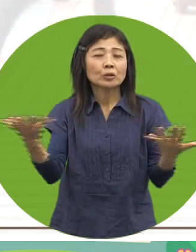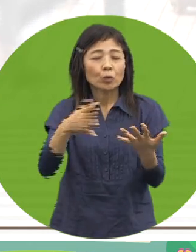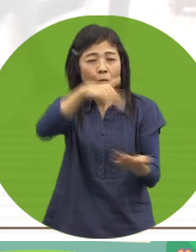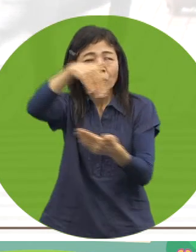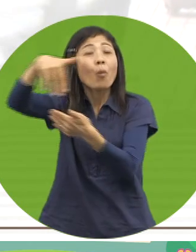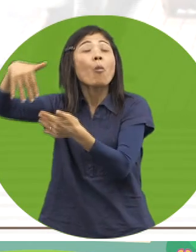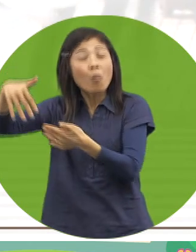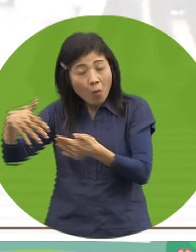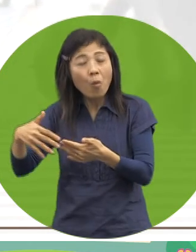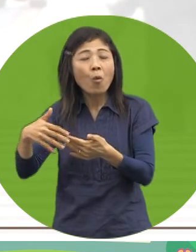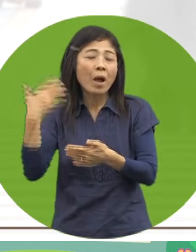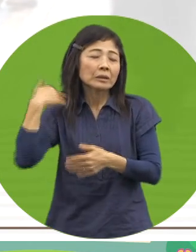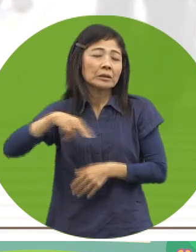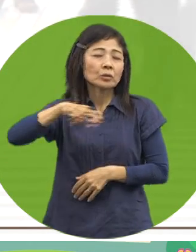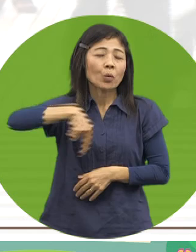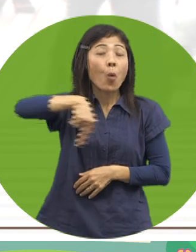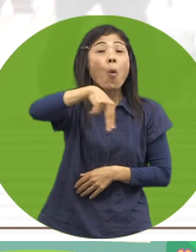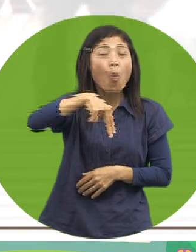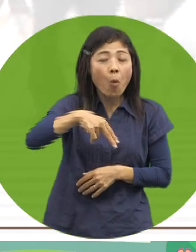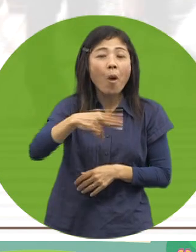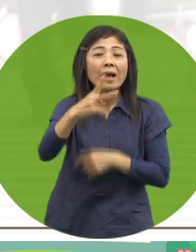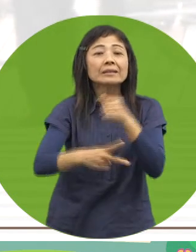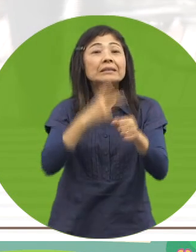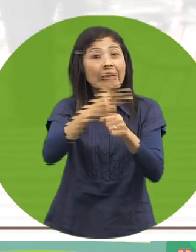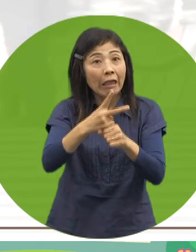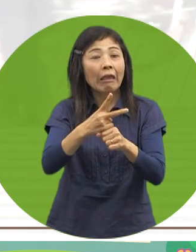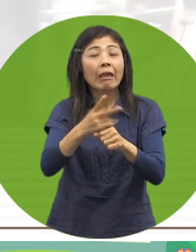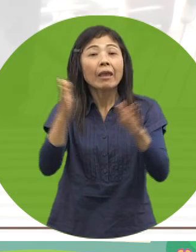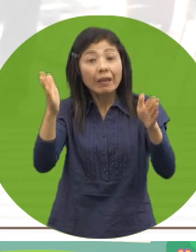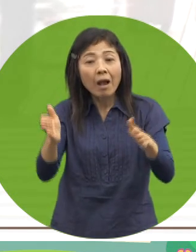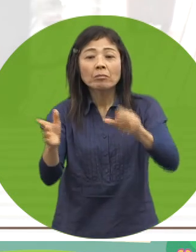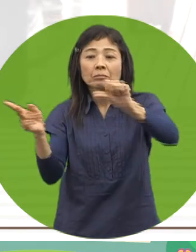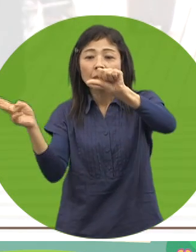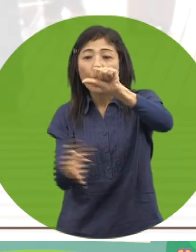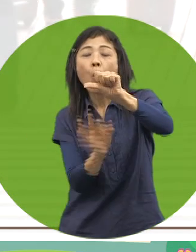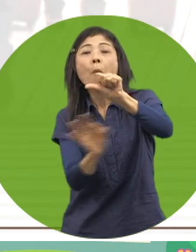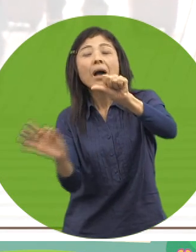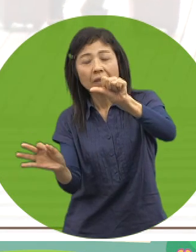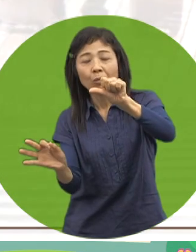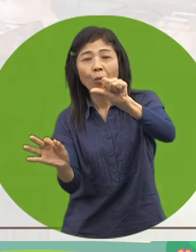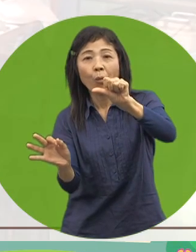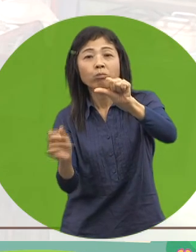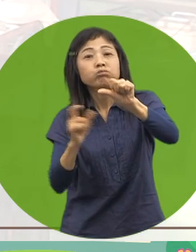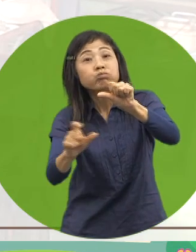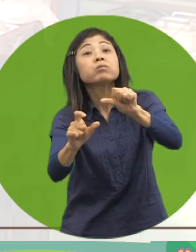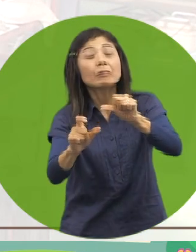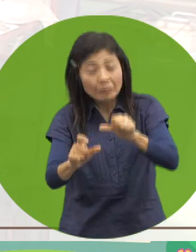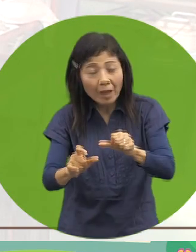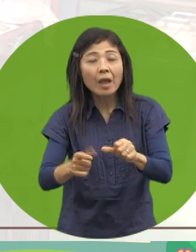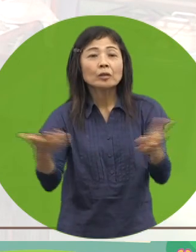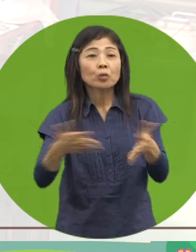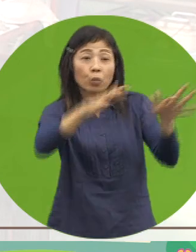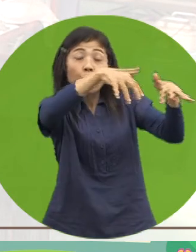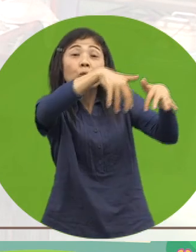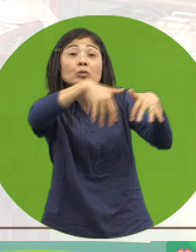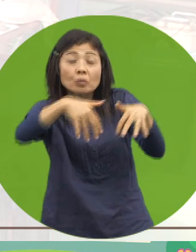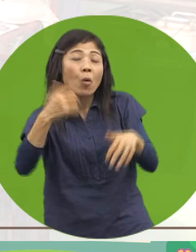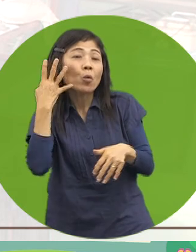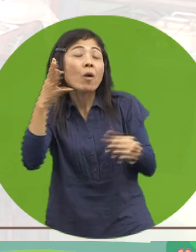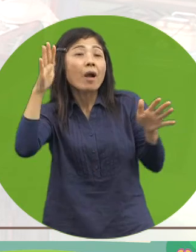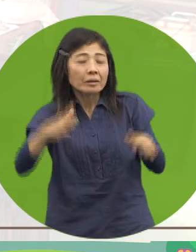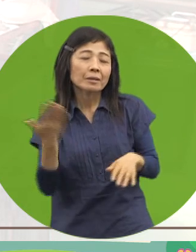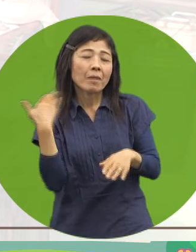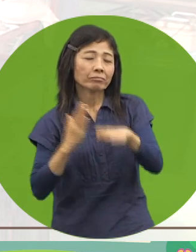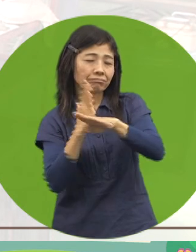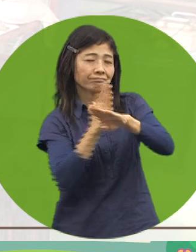は完全失業率が2年連続で 5% 台を維持し、有効求人倍率も4ヶ月連続で過